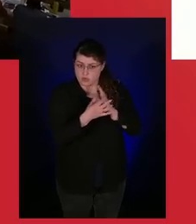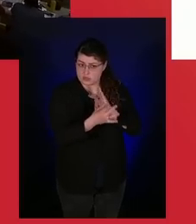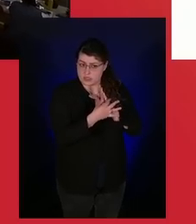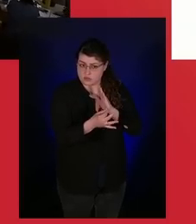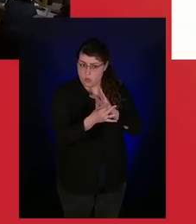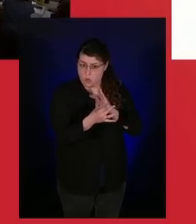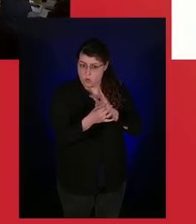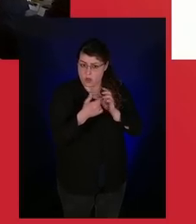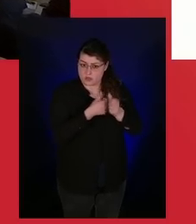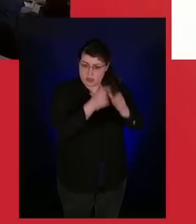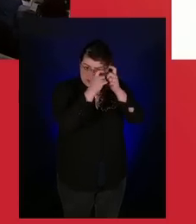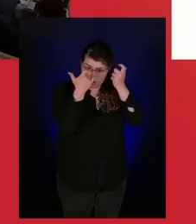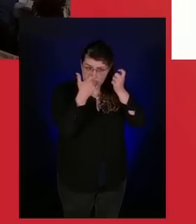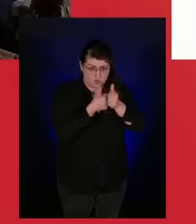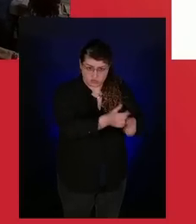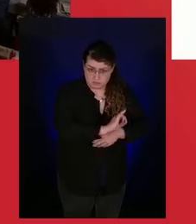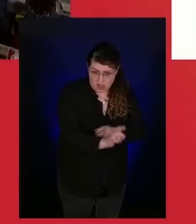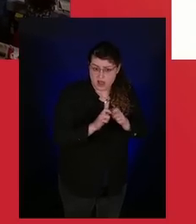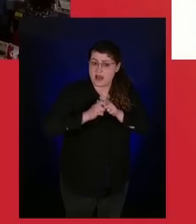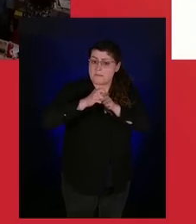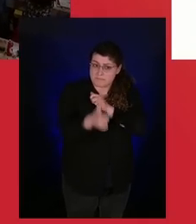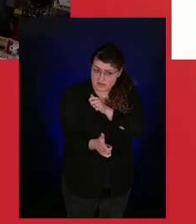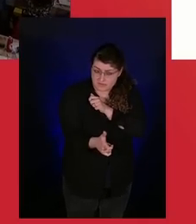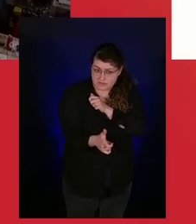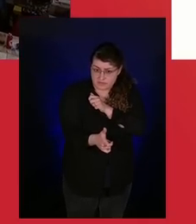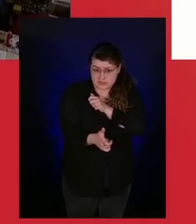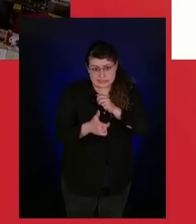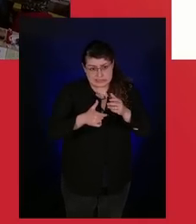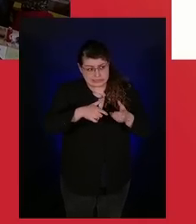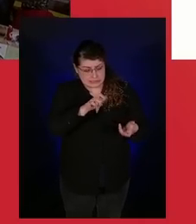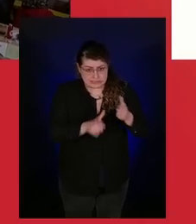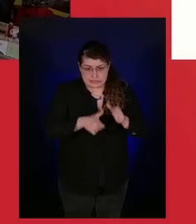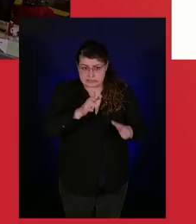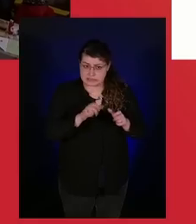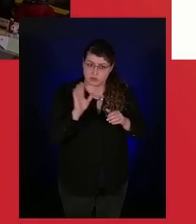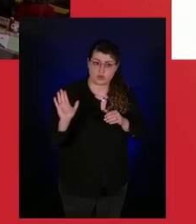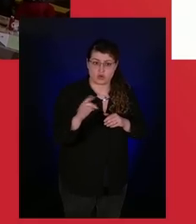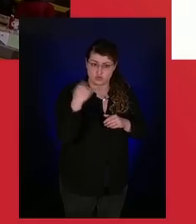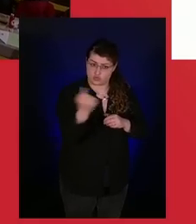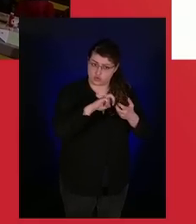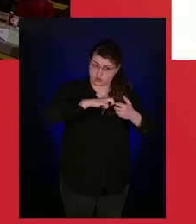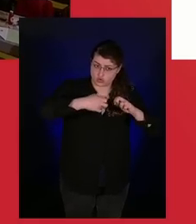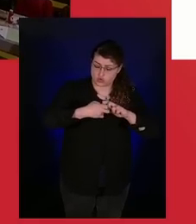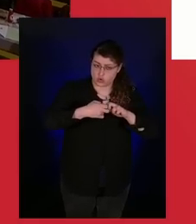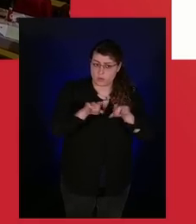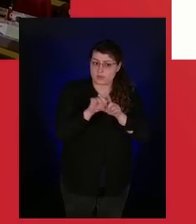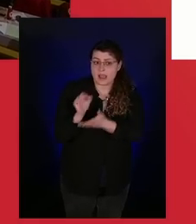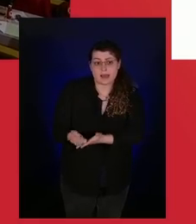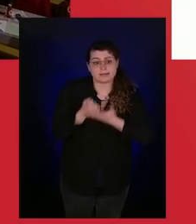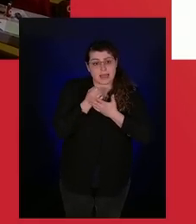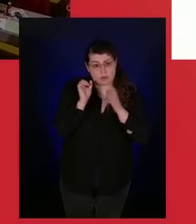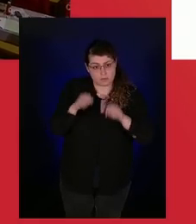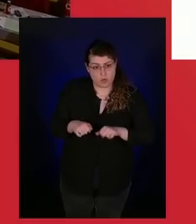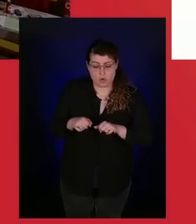statutaire aggrave par voie de conséquence les difficultés financières de nos structures et des aides que le